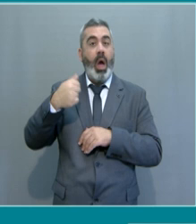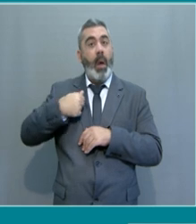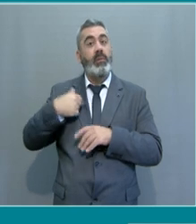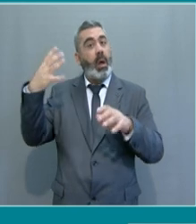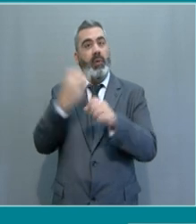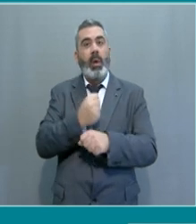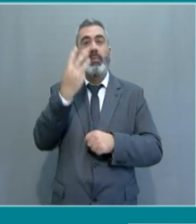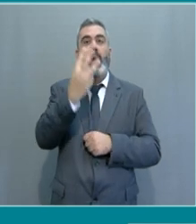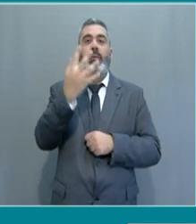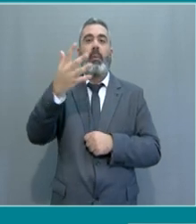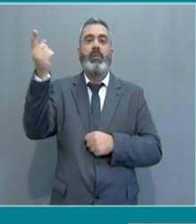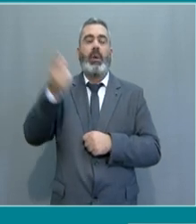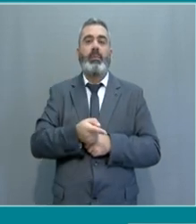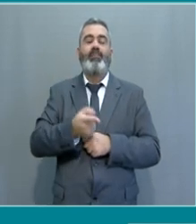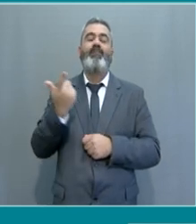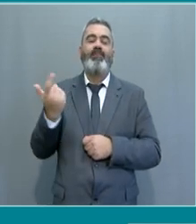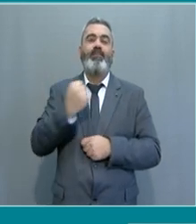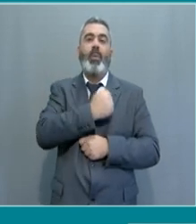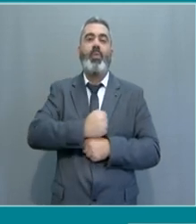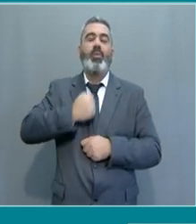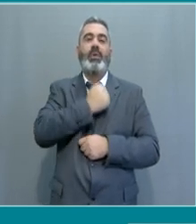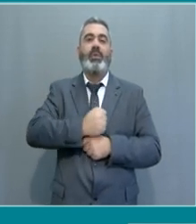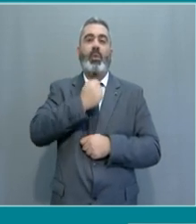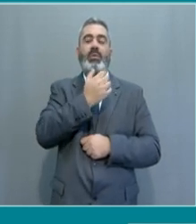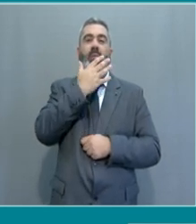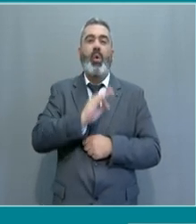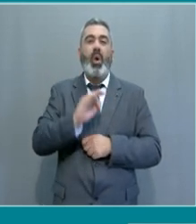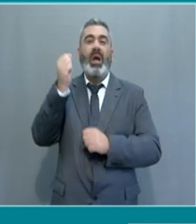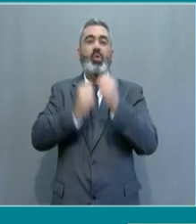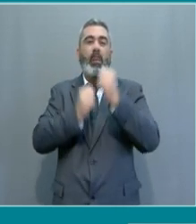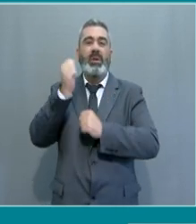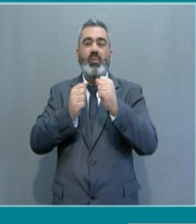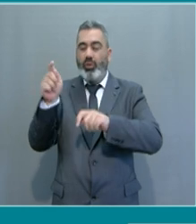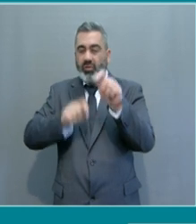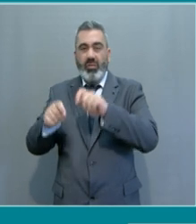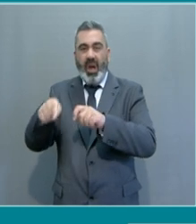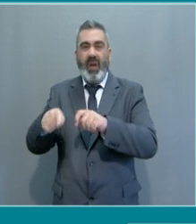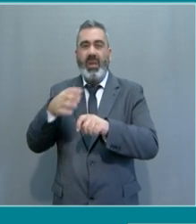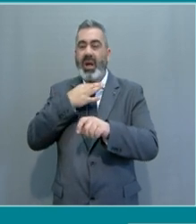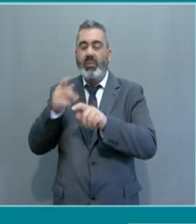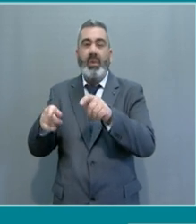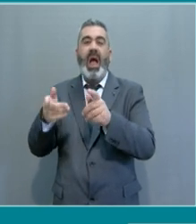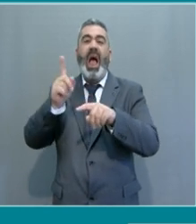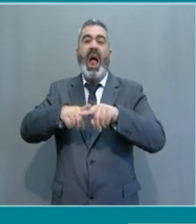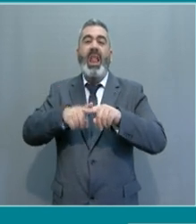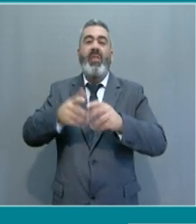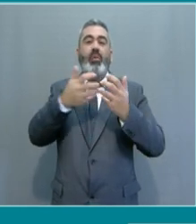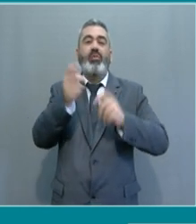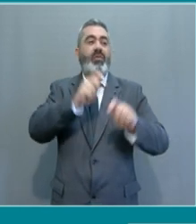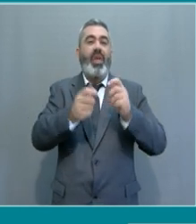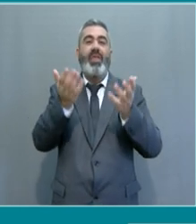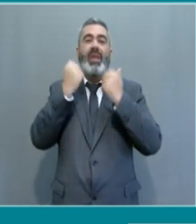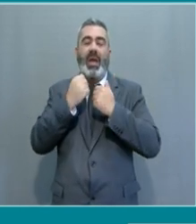το 35%. Δυστυχώς, επειδή ο βασικός εξοπλισμός δεν παράγεται στη χώρα μας και αυτό ίσως είναι κάτι που πρέπει να